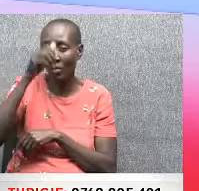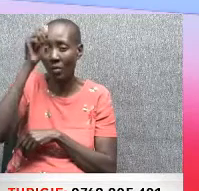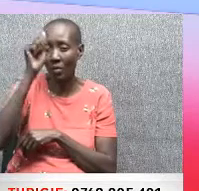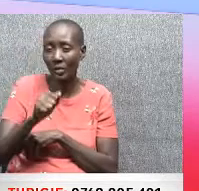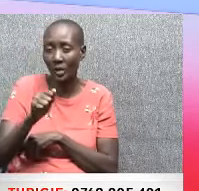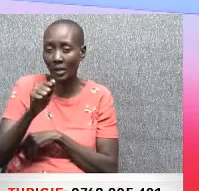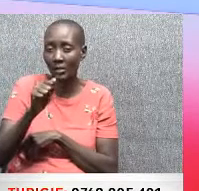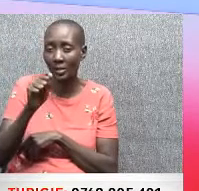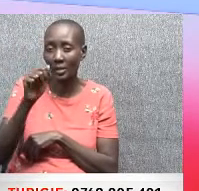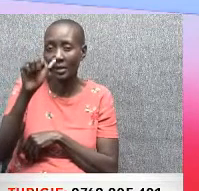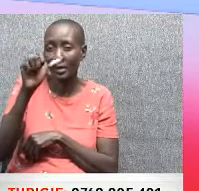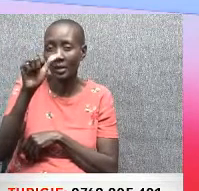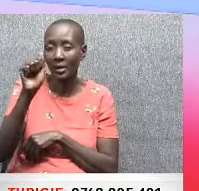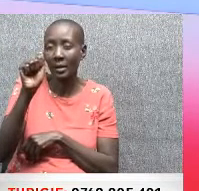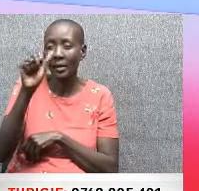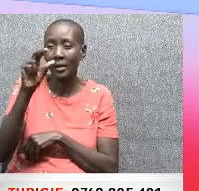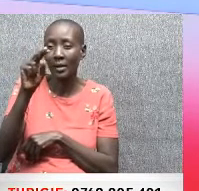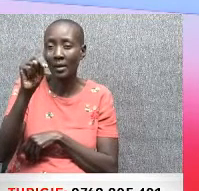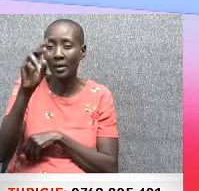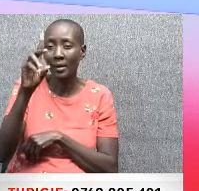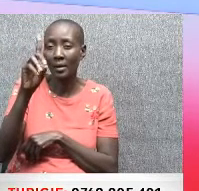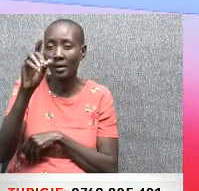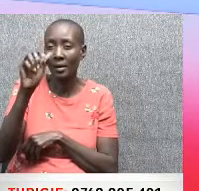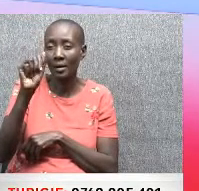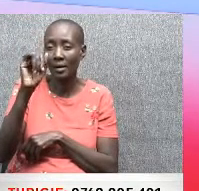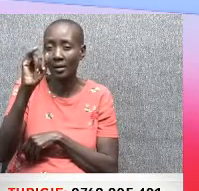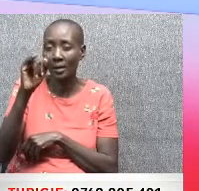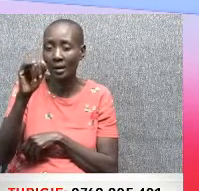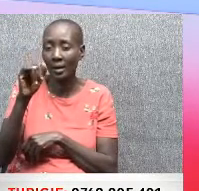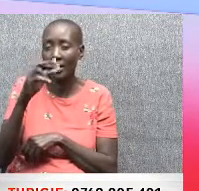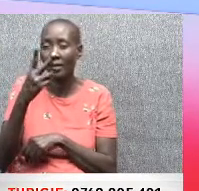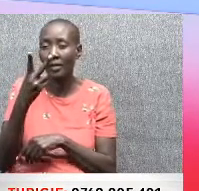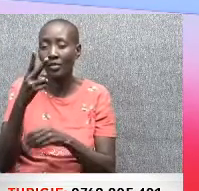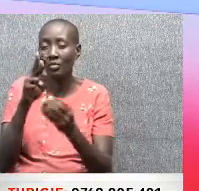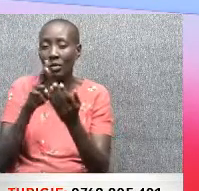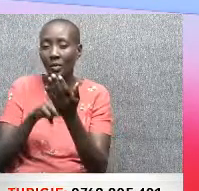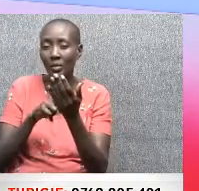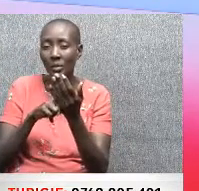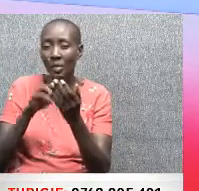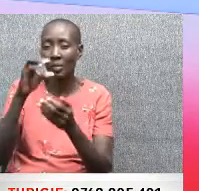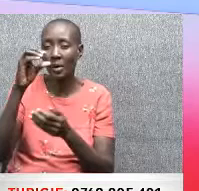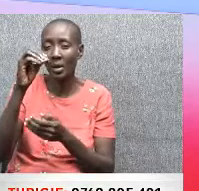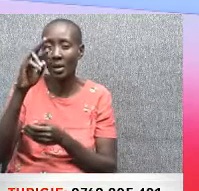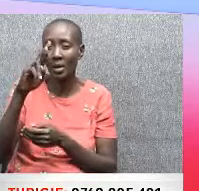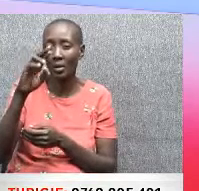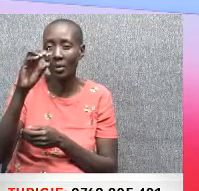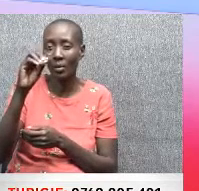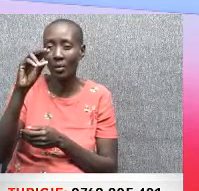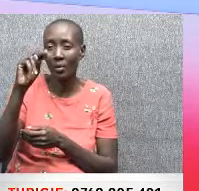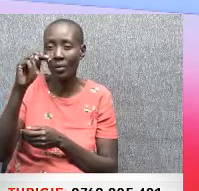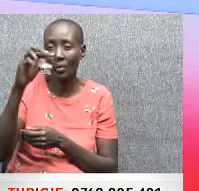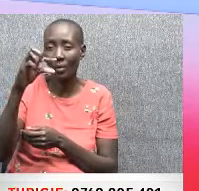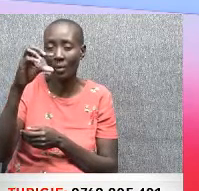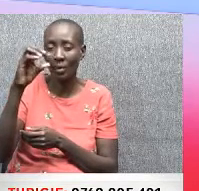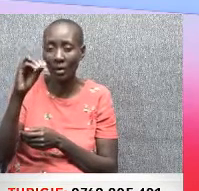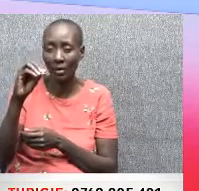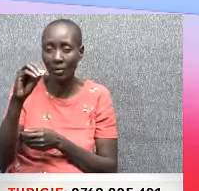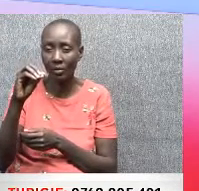hao waliwakilishwa na wakili James Orengo na James Irungu, miongoni mwa wakili wengineo.